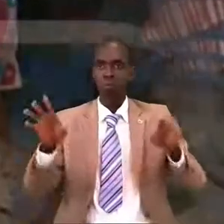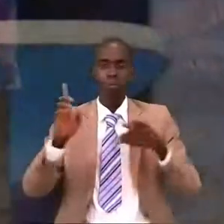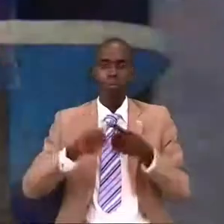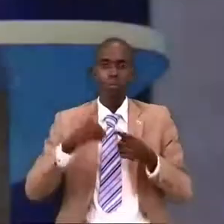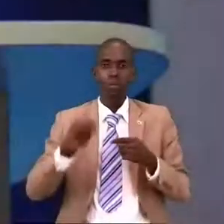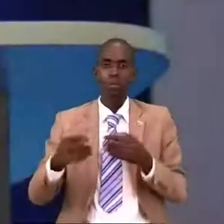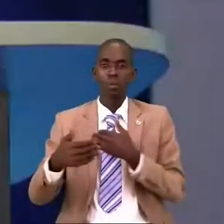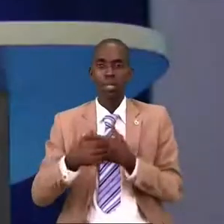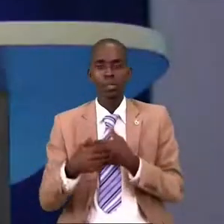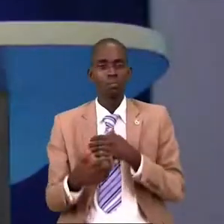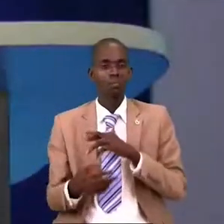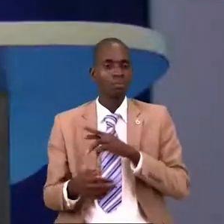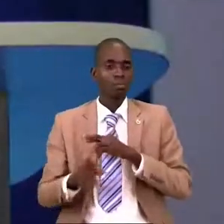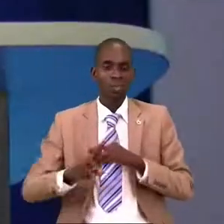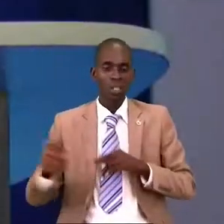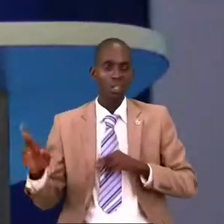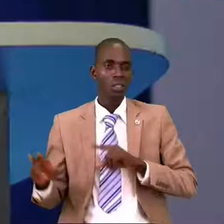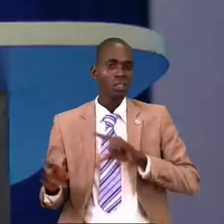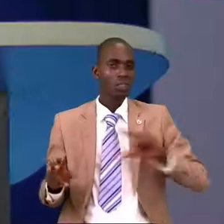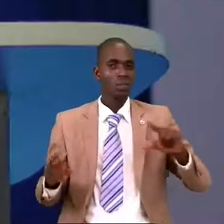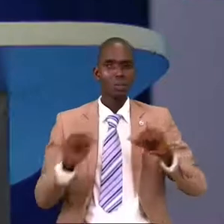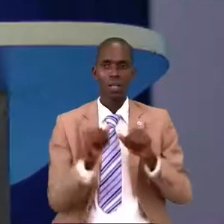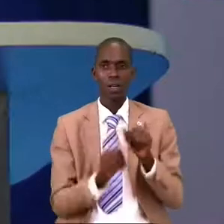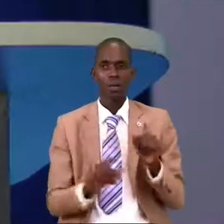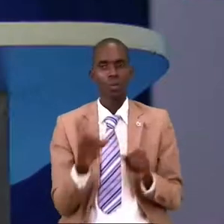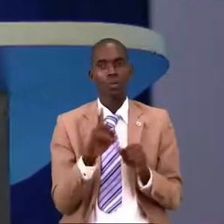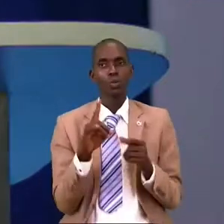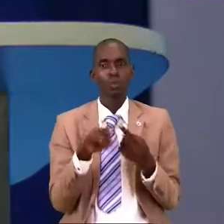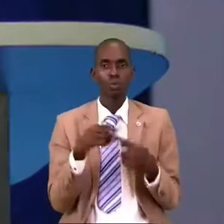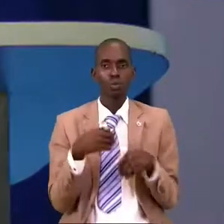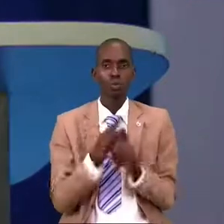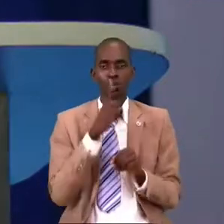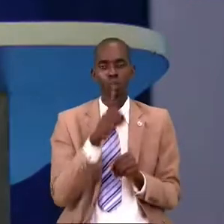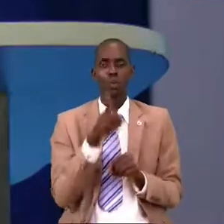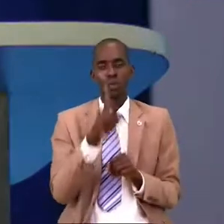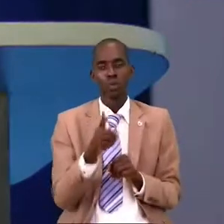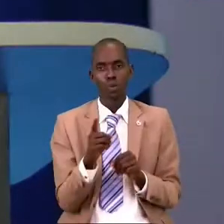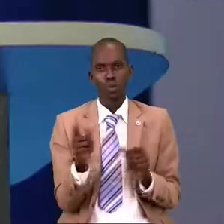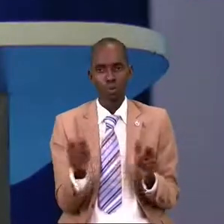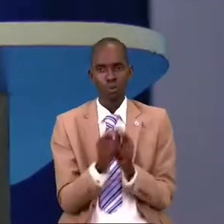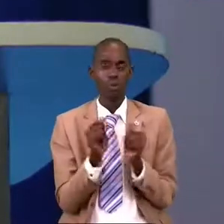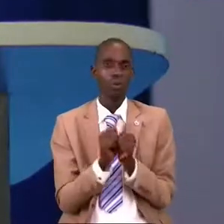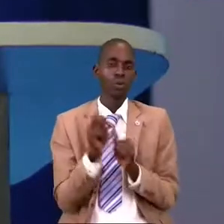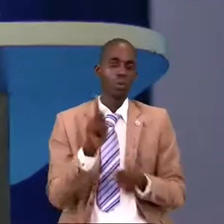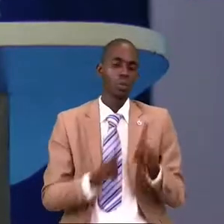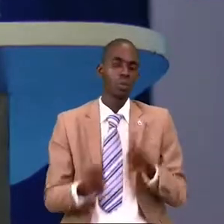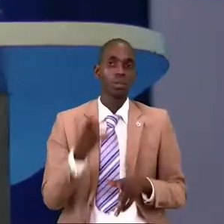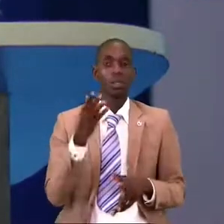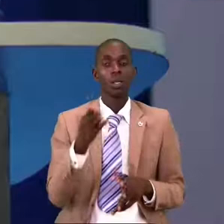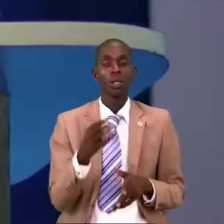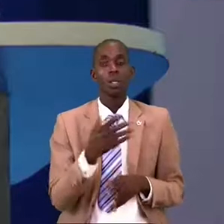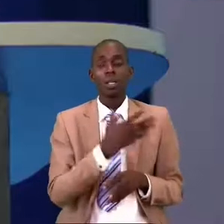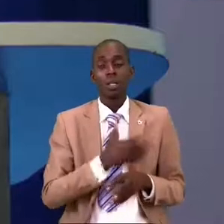localité, vous êtes dans une église locale, en plein air, sur un champ de croisade,